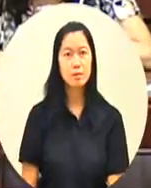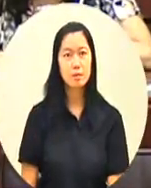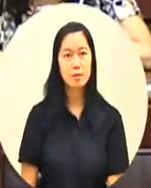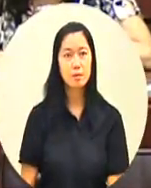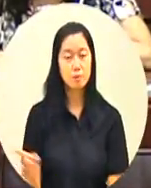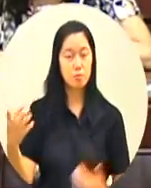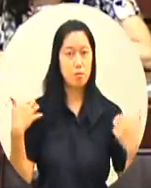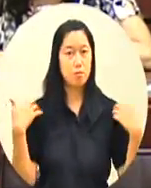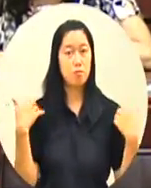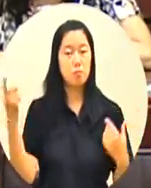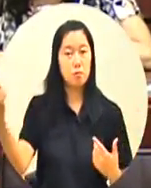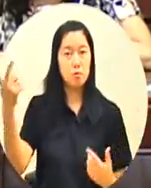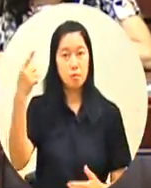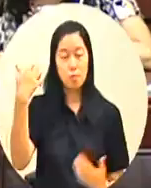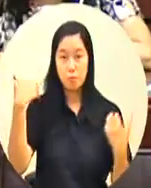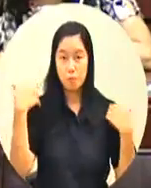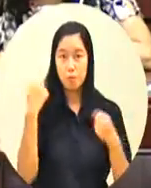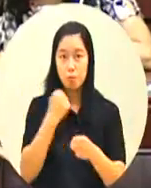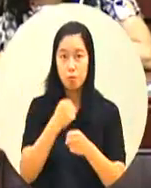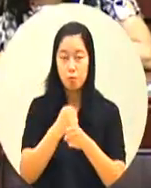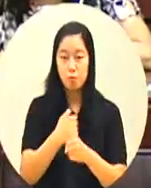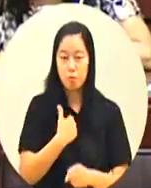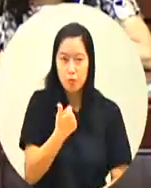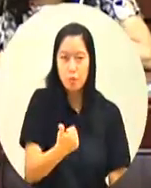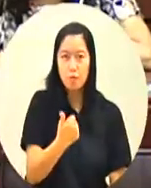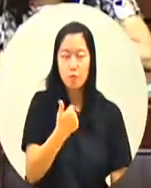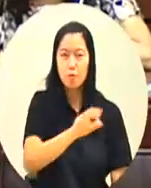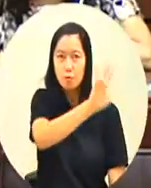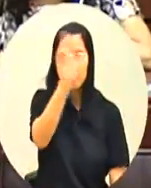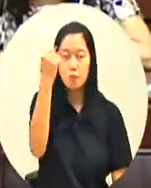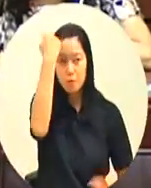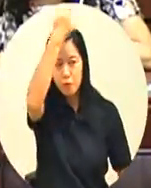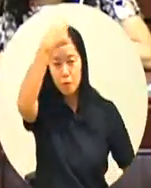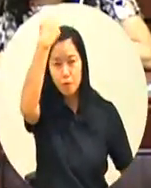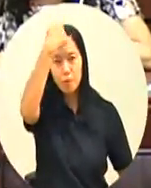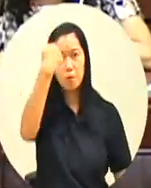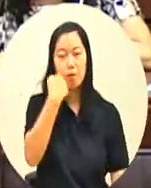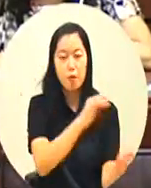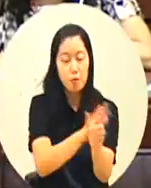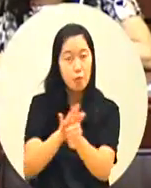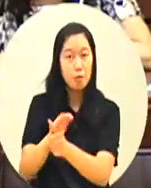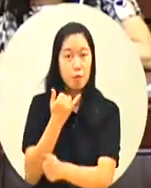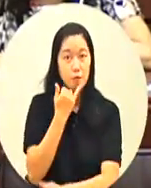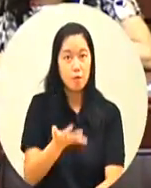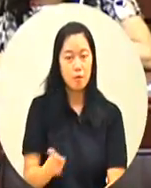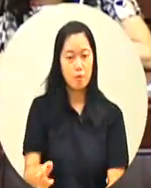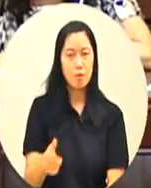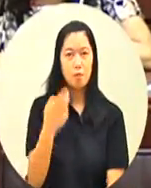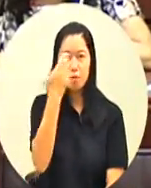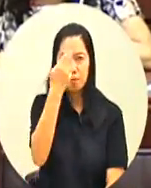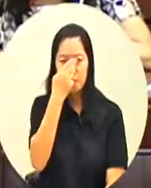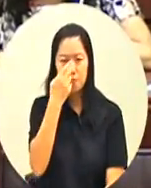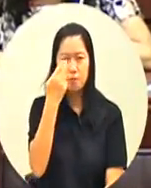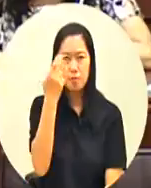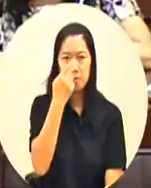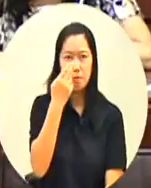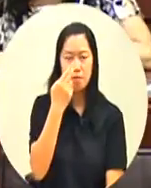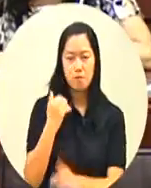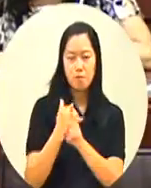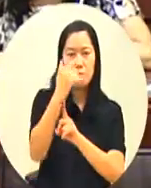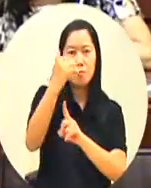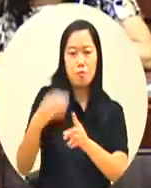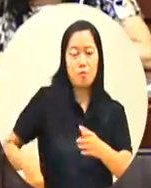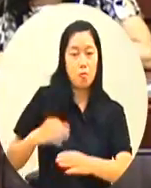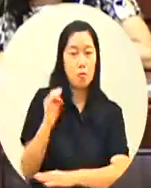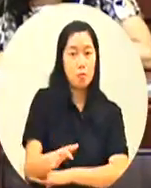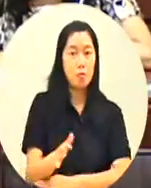扮演 Angel？ 因为这件事情就是，如果你是私人的钱，你去做比较风险比较高的投资，那比较没有问题。但政府